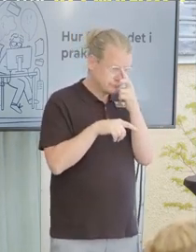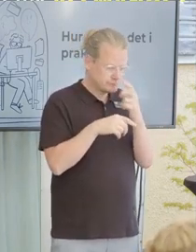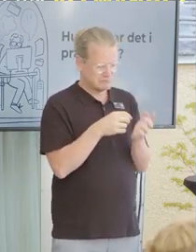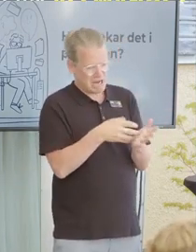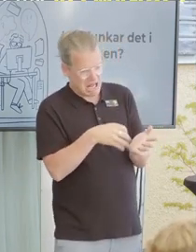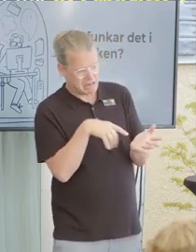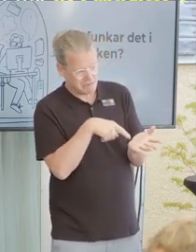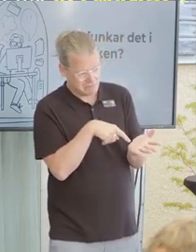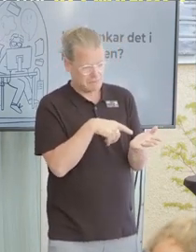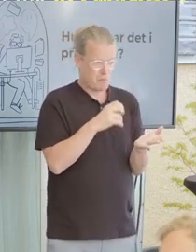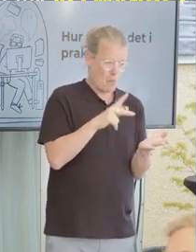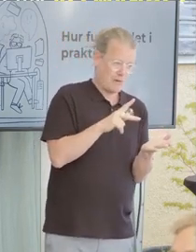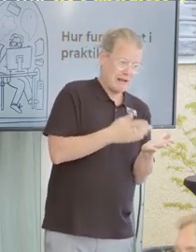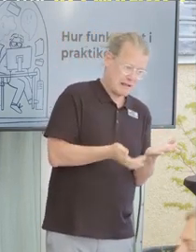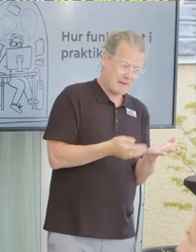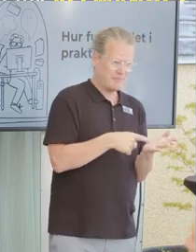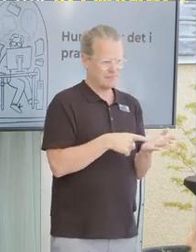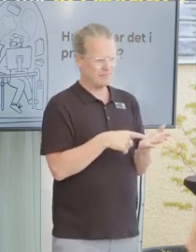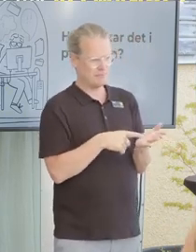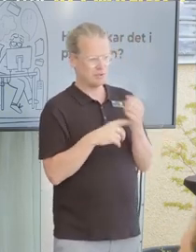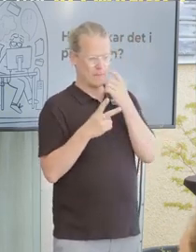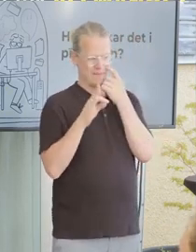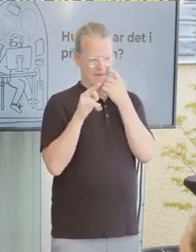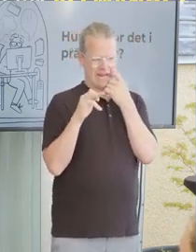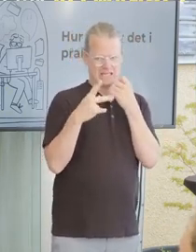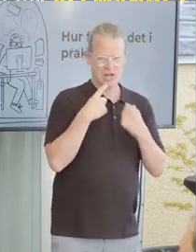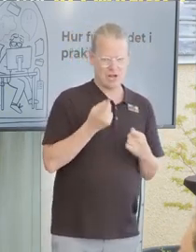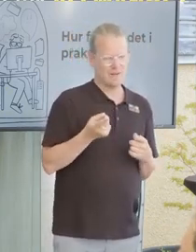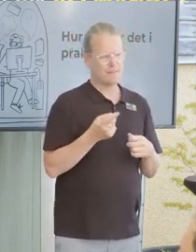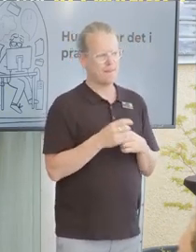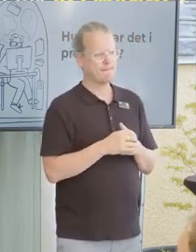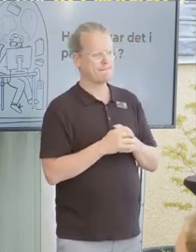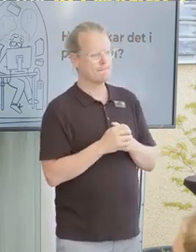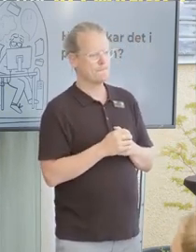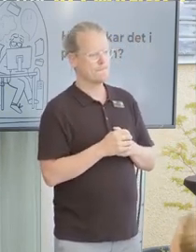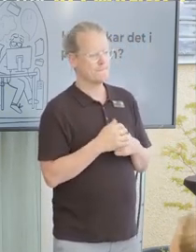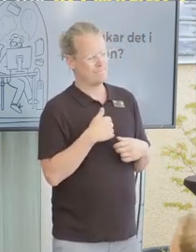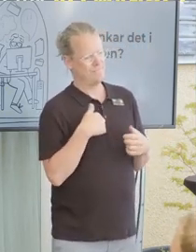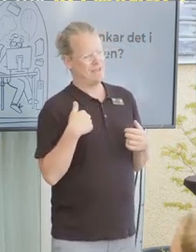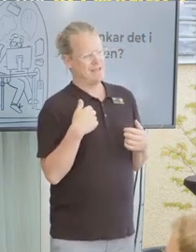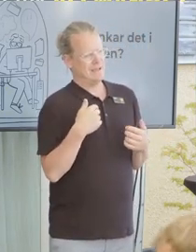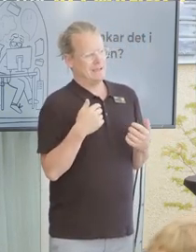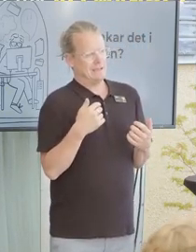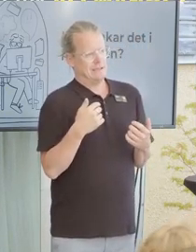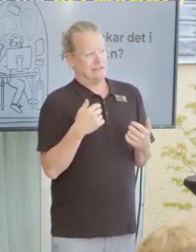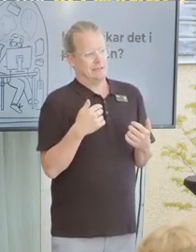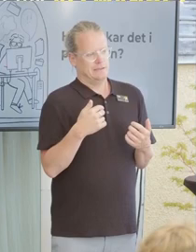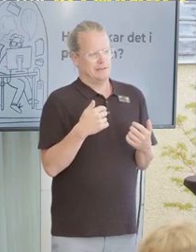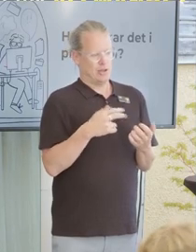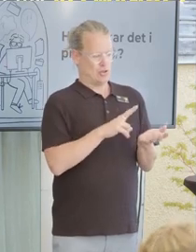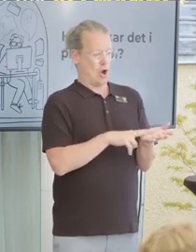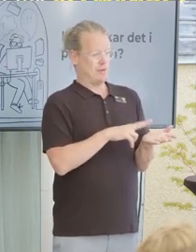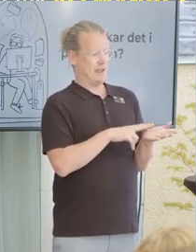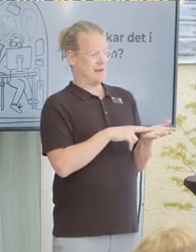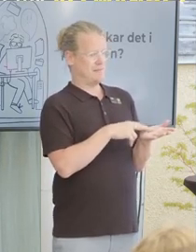precis som Fredrik sa, att vi släpper inte ut datan av upphovsrättsliga skäl, utan man får vara på KB för att